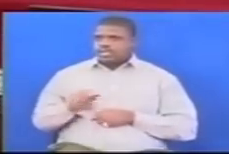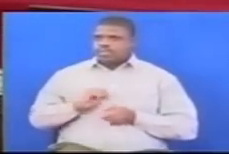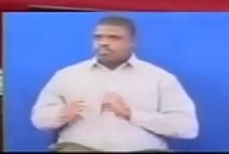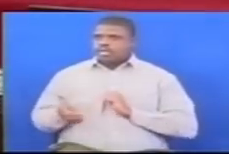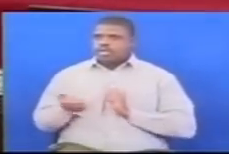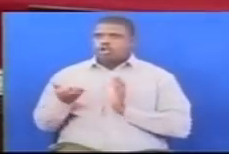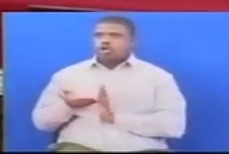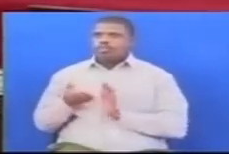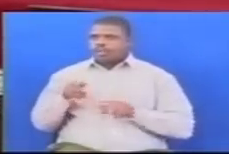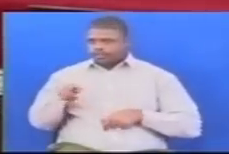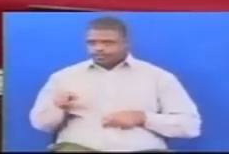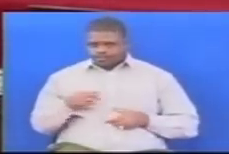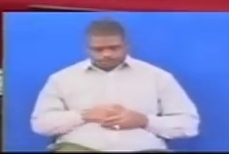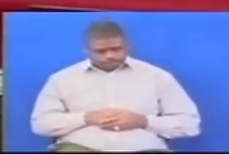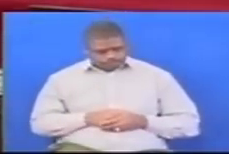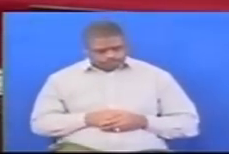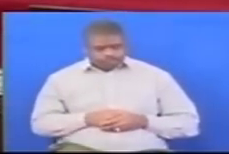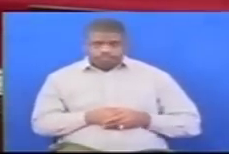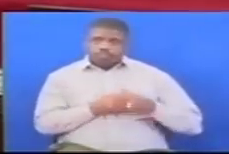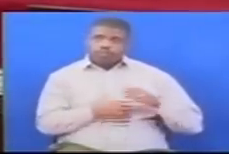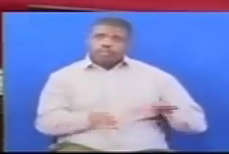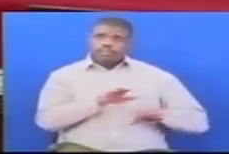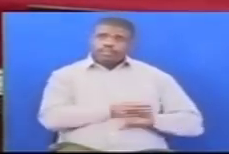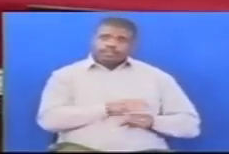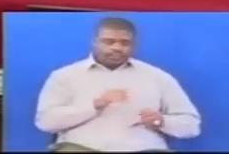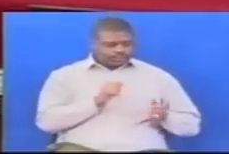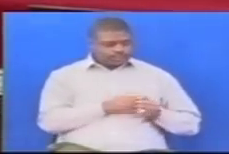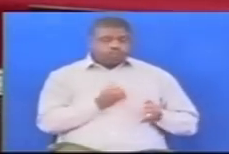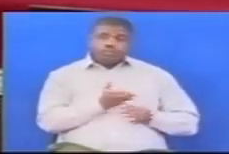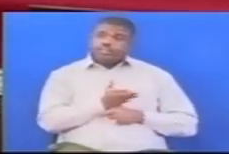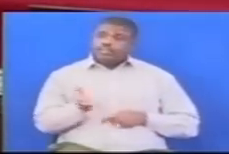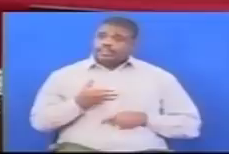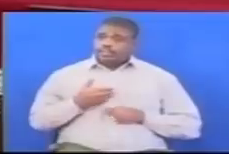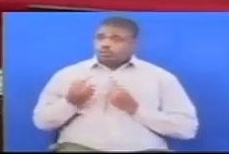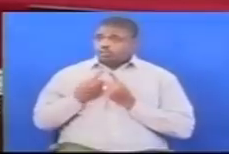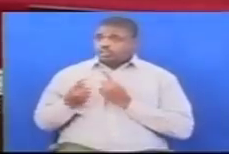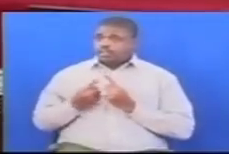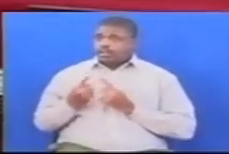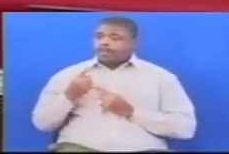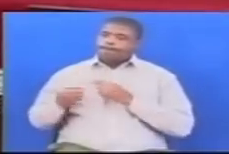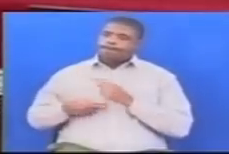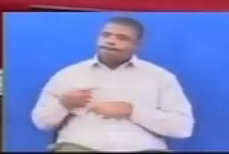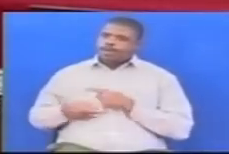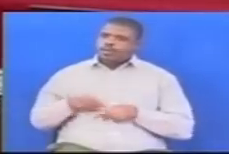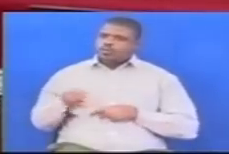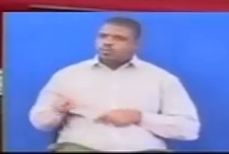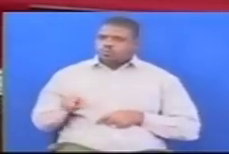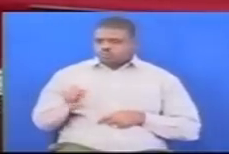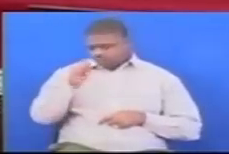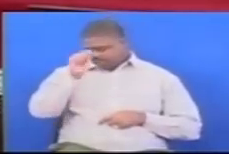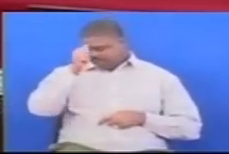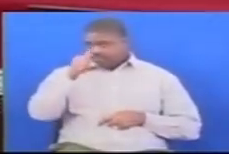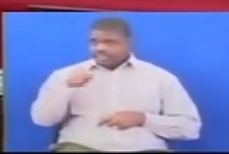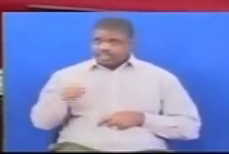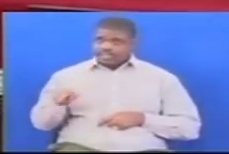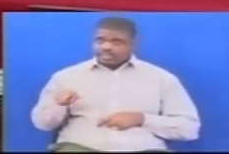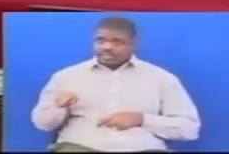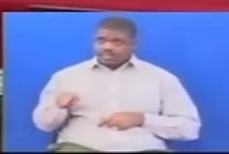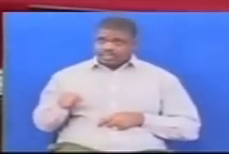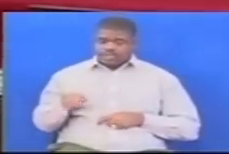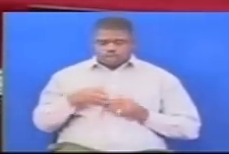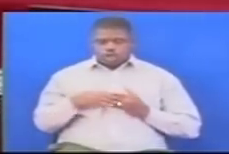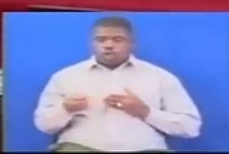kingine. Mheshimiwa mwenyekiti, la tatu ambalo nataka kuongelea ni mradi huu wa India wa